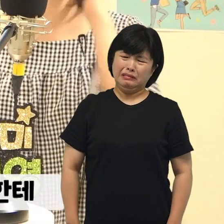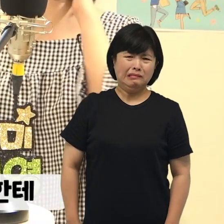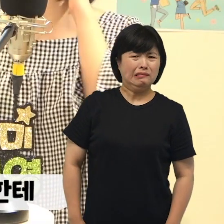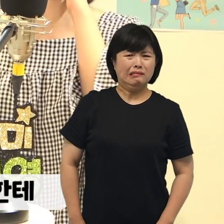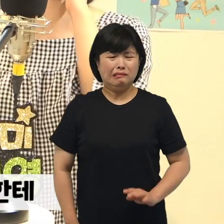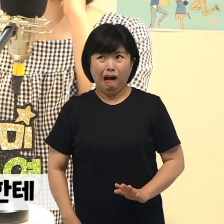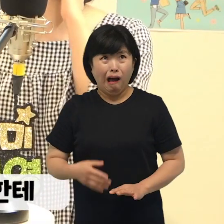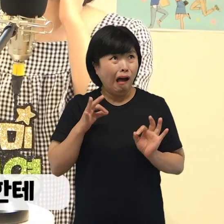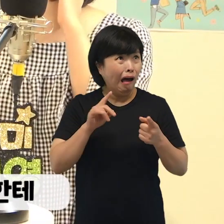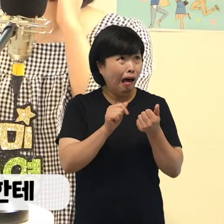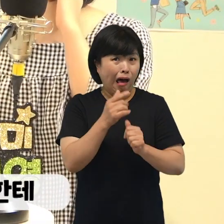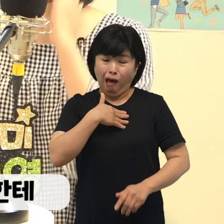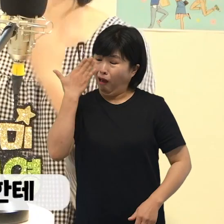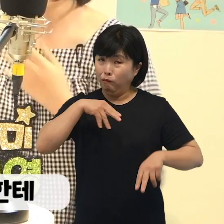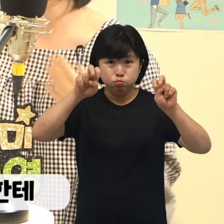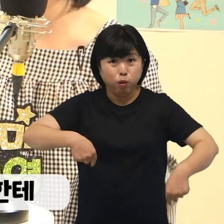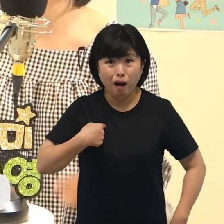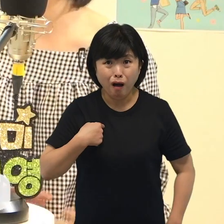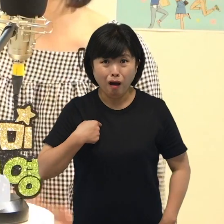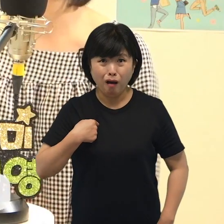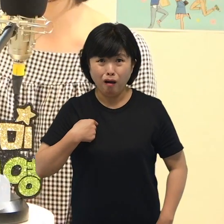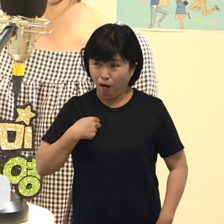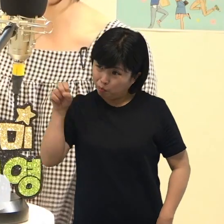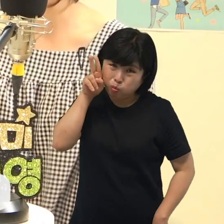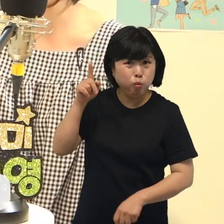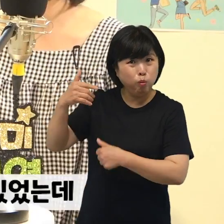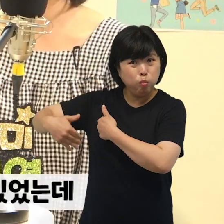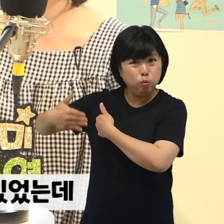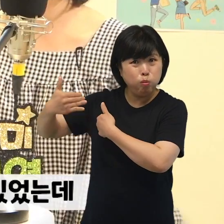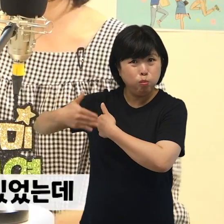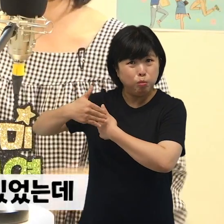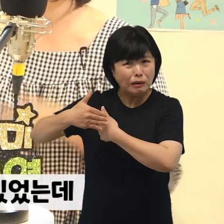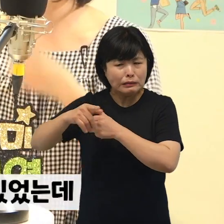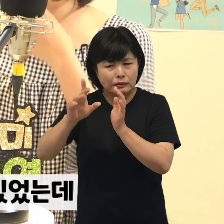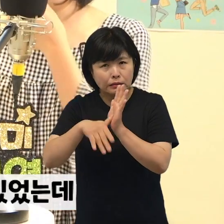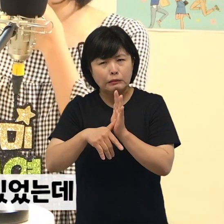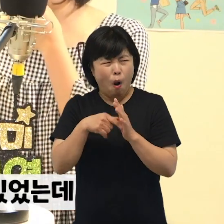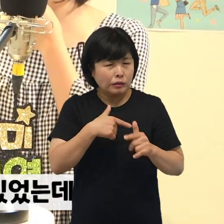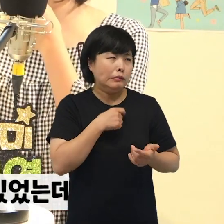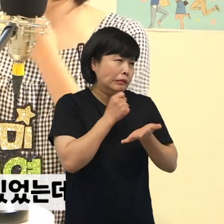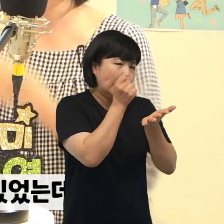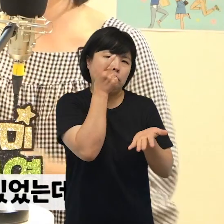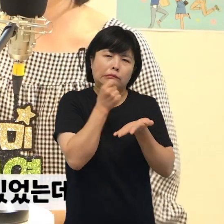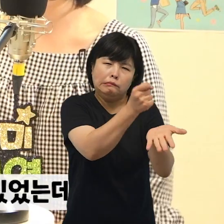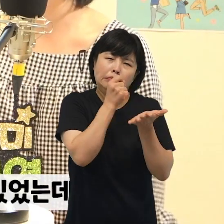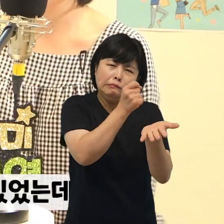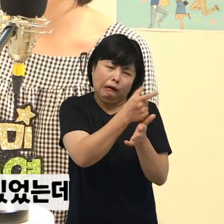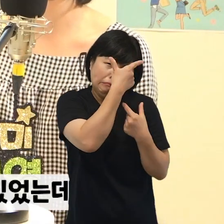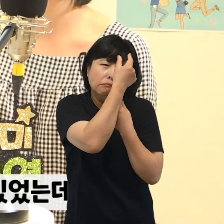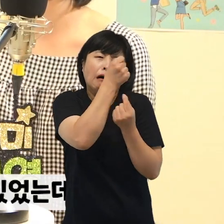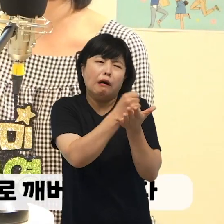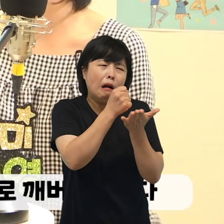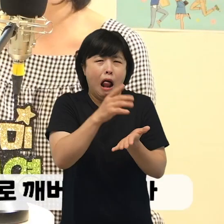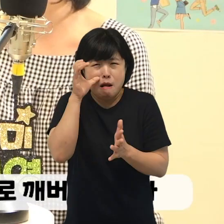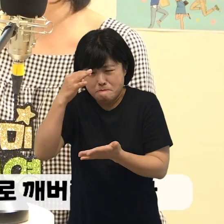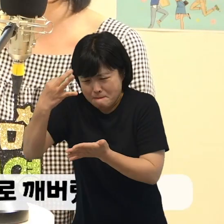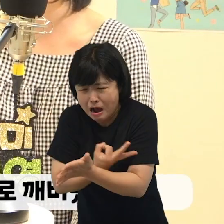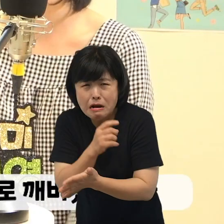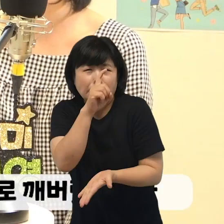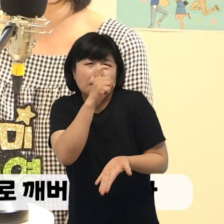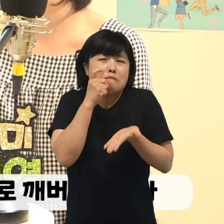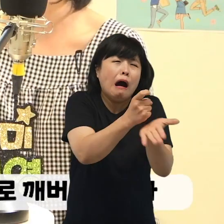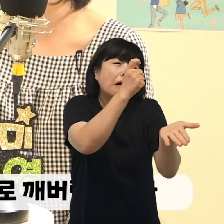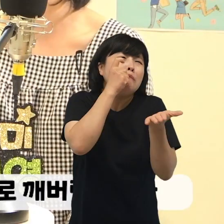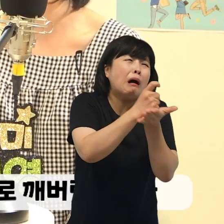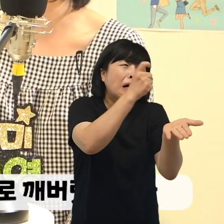아무것도 모르던 백지 상태였던 저한테 갑자기 권유를 해주셨어요. 그래서 그 시점부터 원래 적금을 넣고 있었는데 아르바이트에서 10만